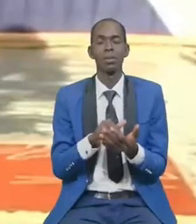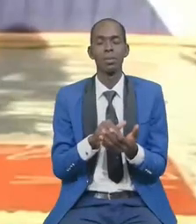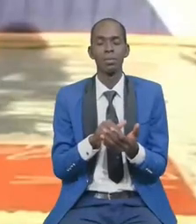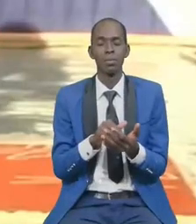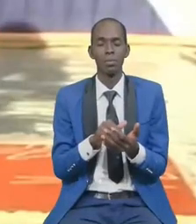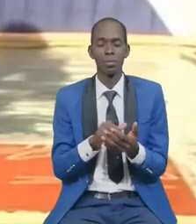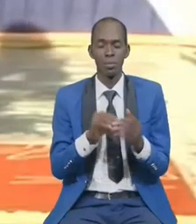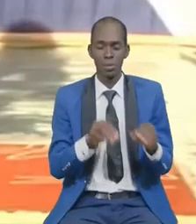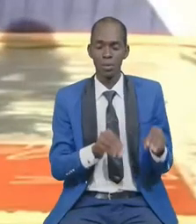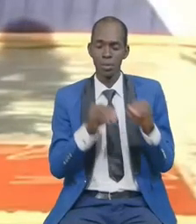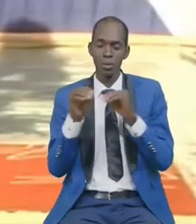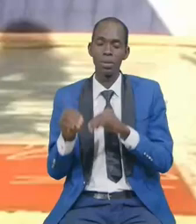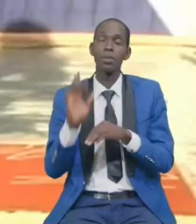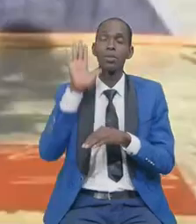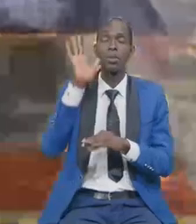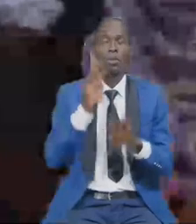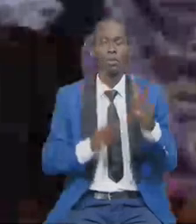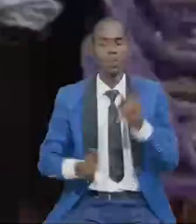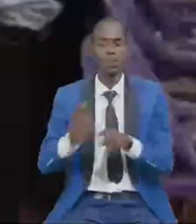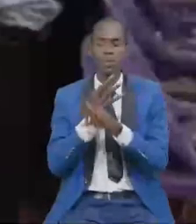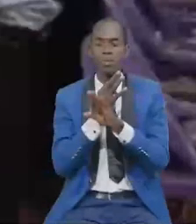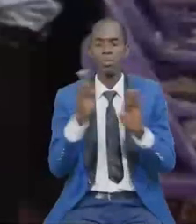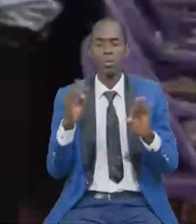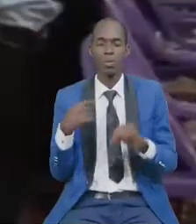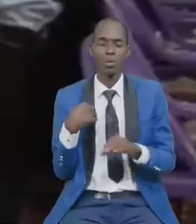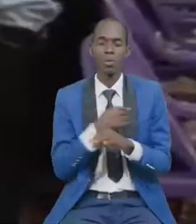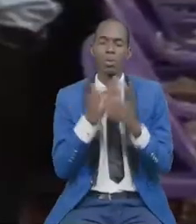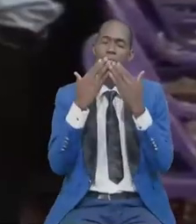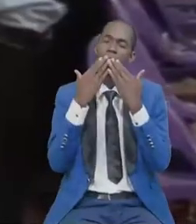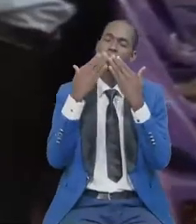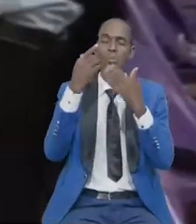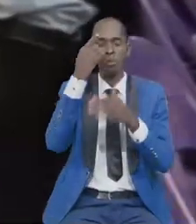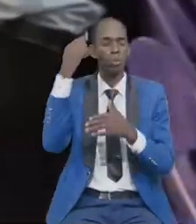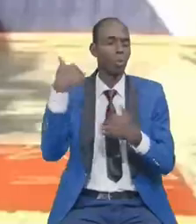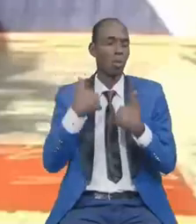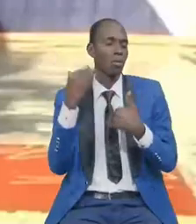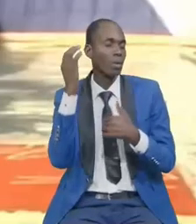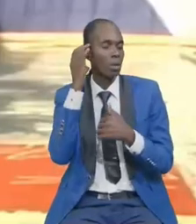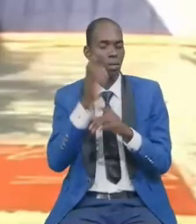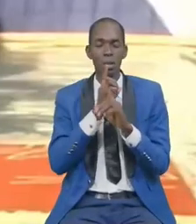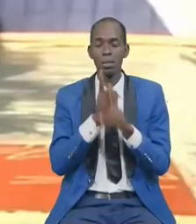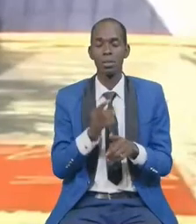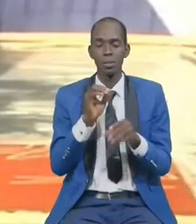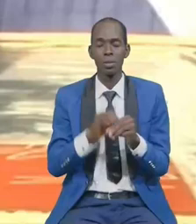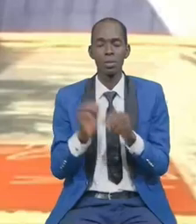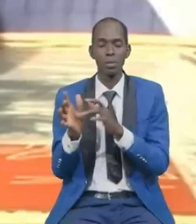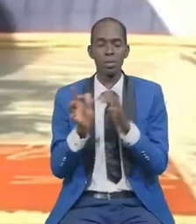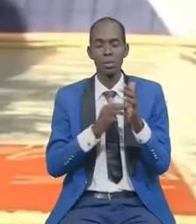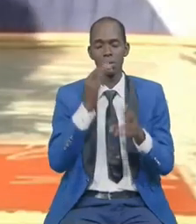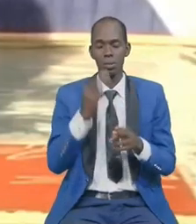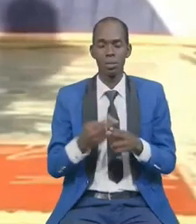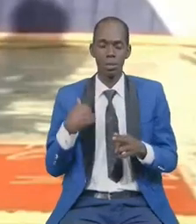Affranchis ton peuple. Nous te remercions pour l'exaucement. Au nom de Jésus, nous